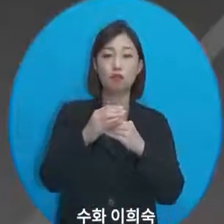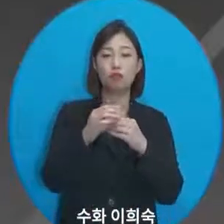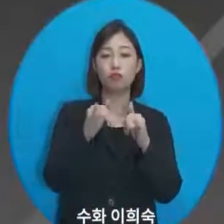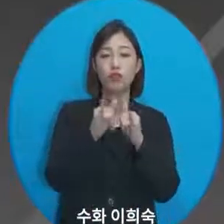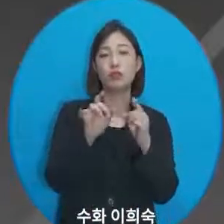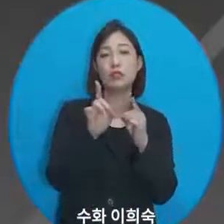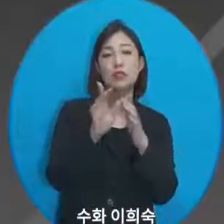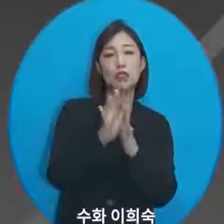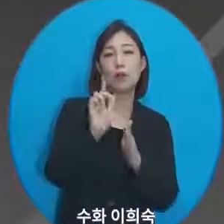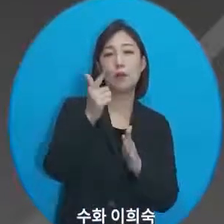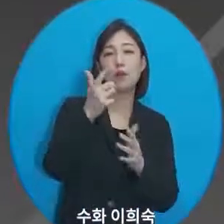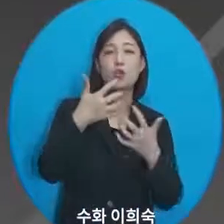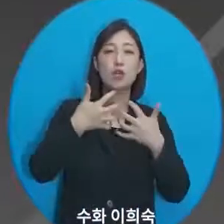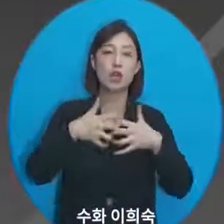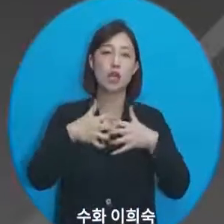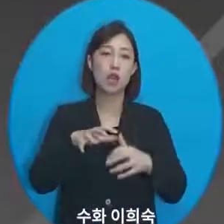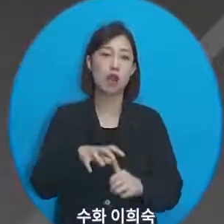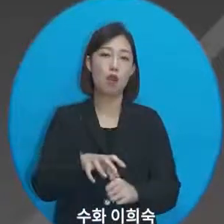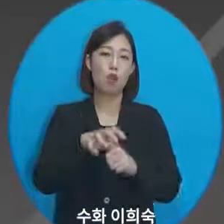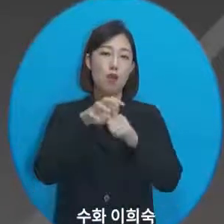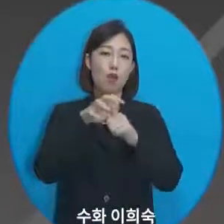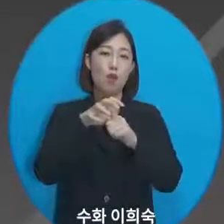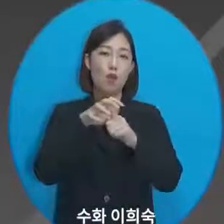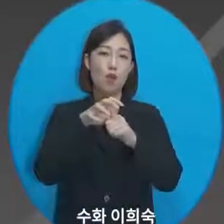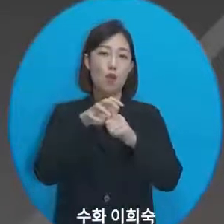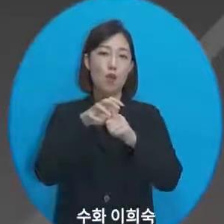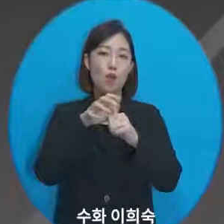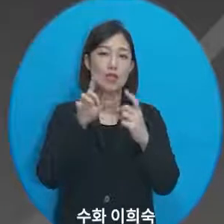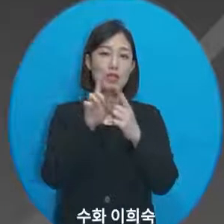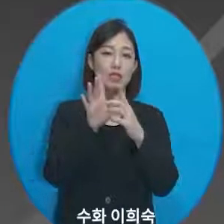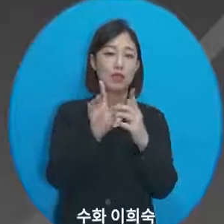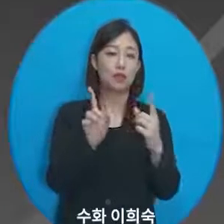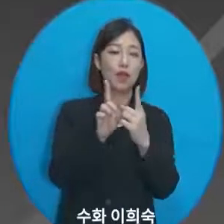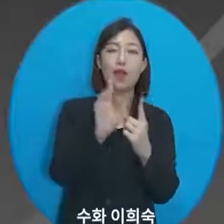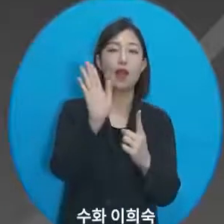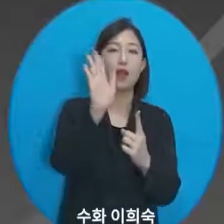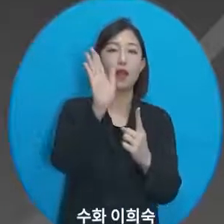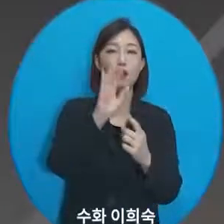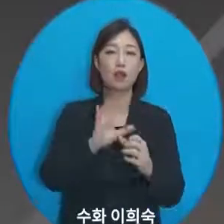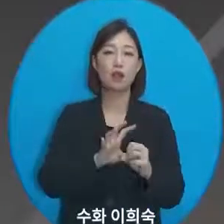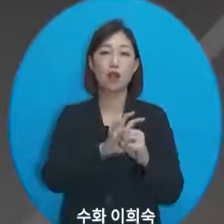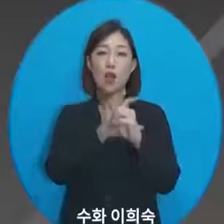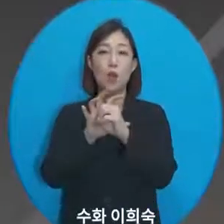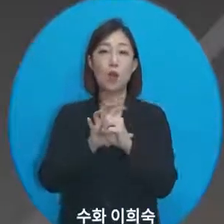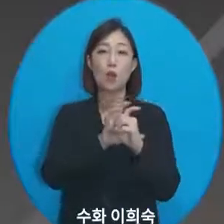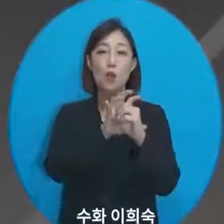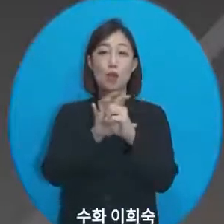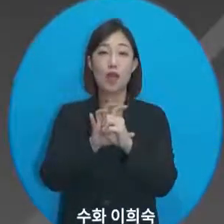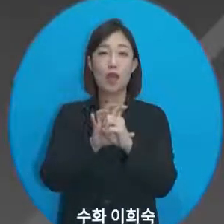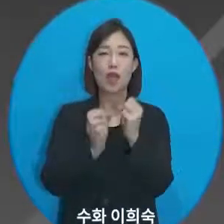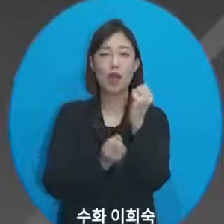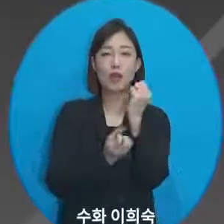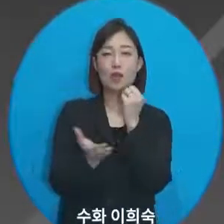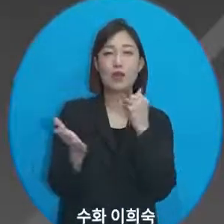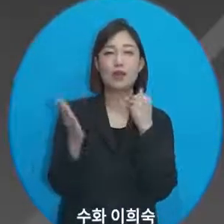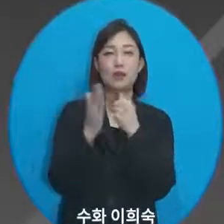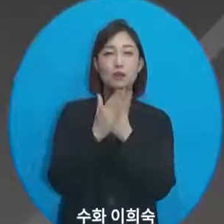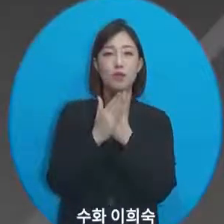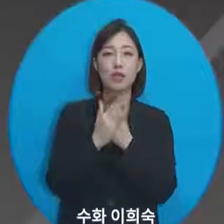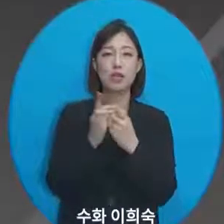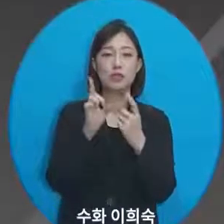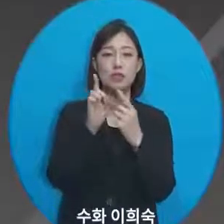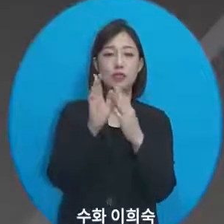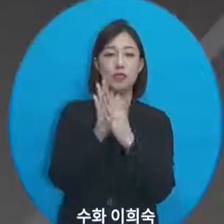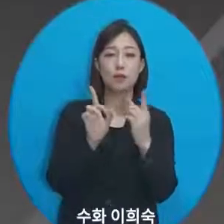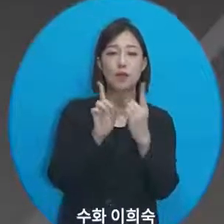또는 로봇을 이용해서 언택트한, 즉 코로나19에 대응하는 그 비대면 방식을